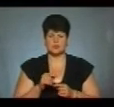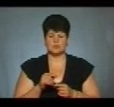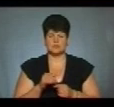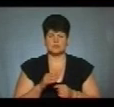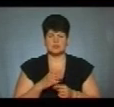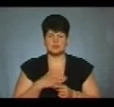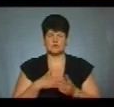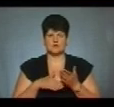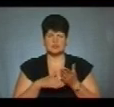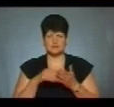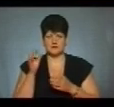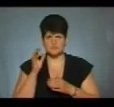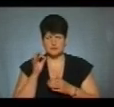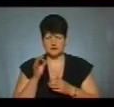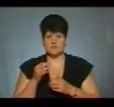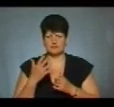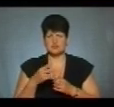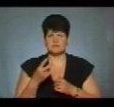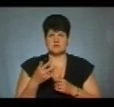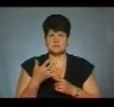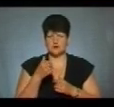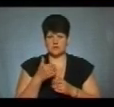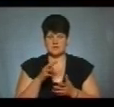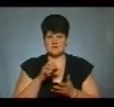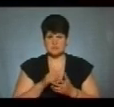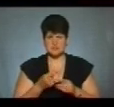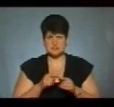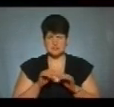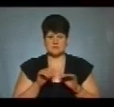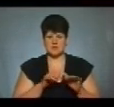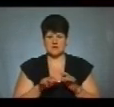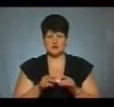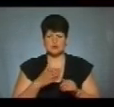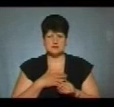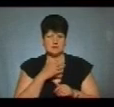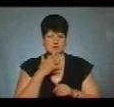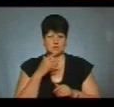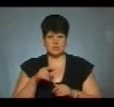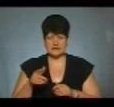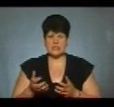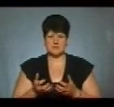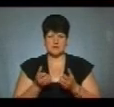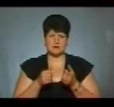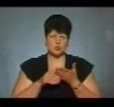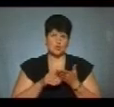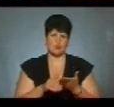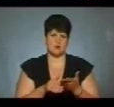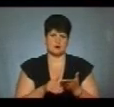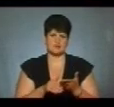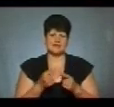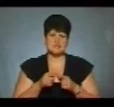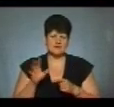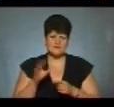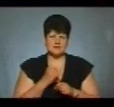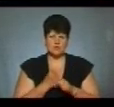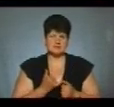Це у нас волонтери збирають. І вже 25 років ми займаємося цією справою. Нас багато людей, які підтримують і допомагають. Це все робиться